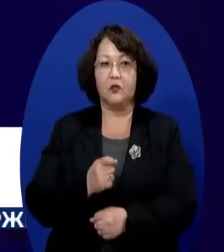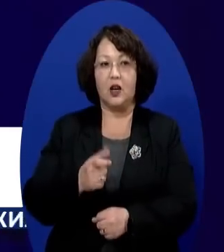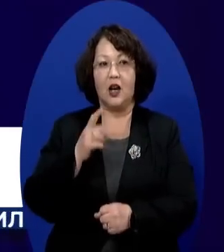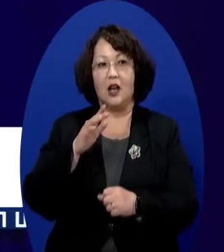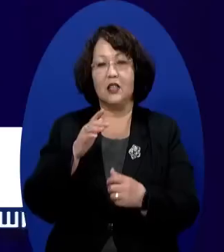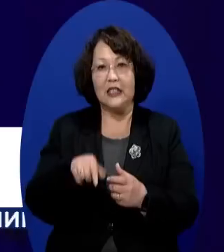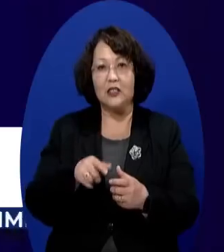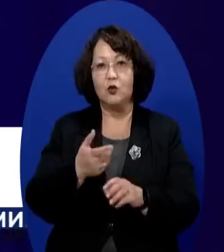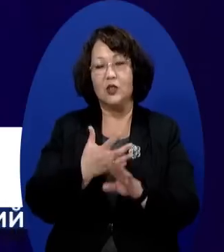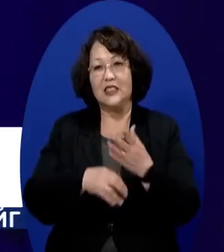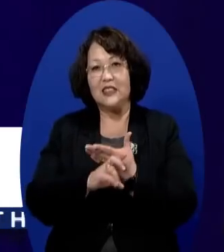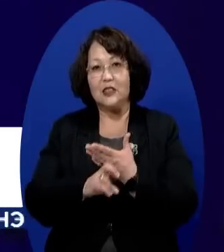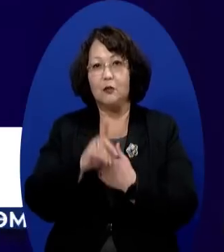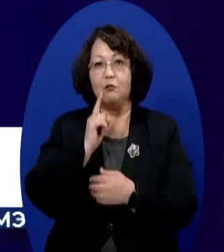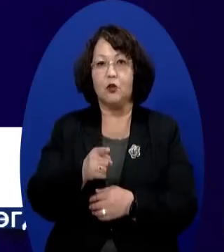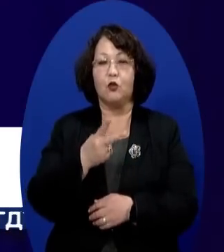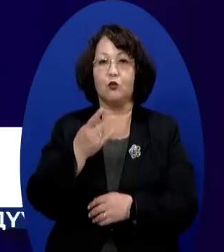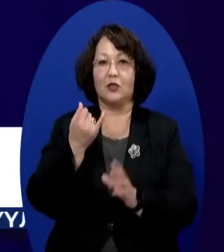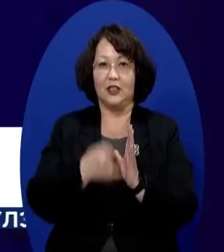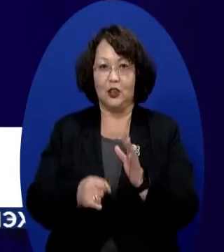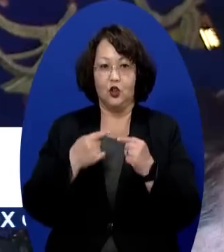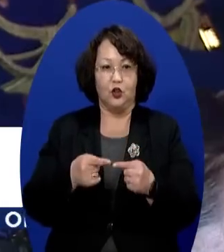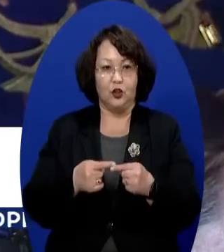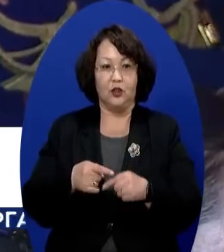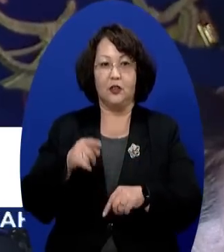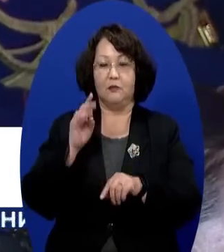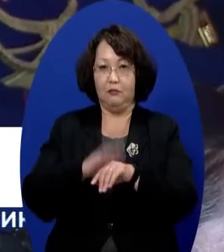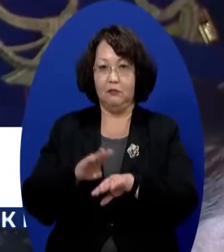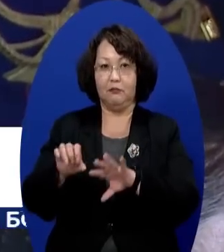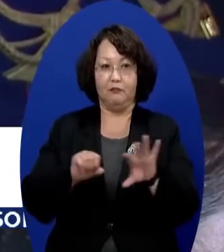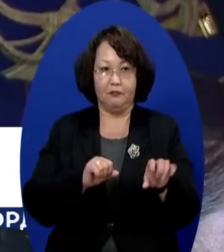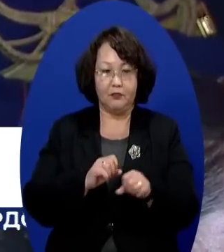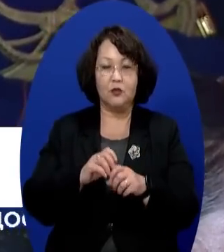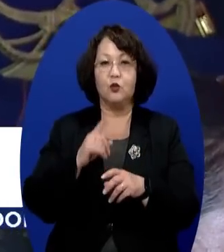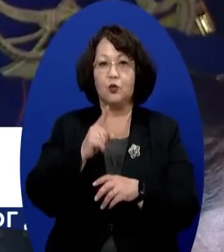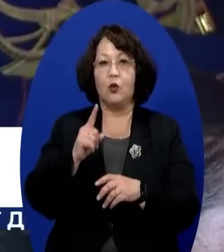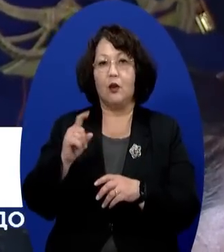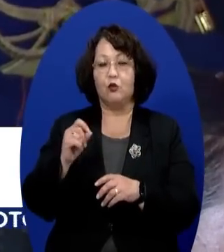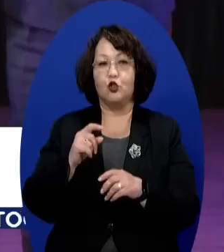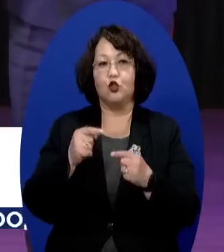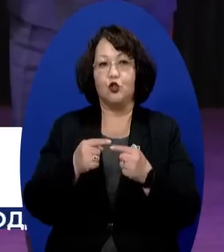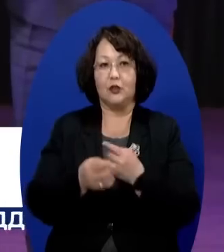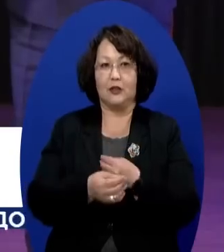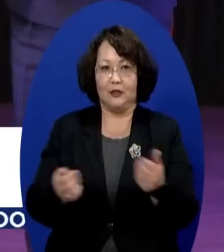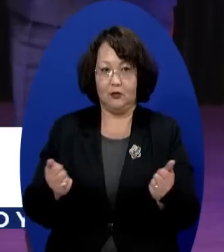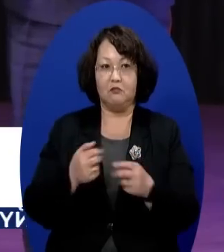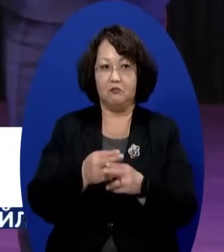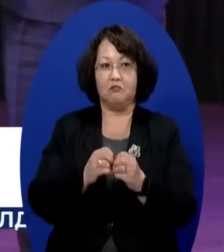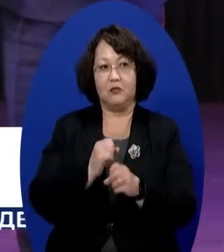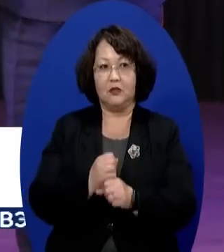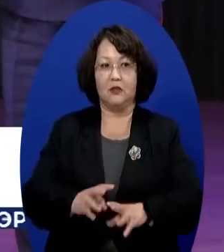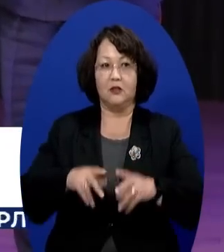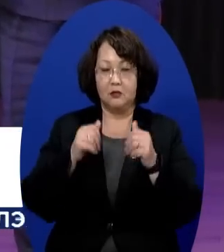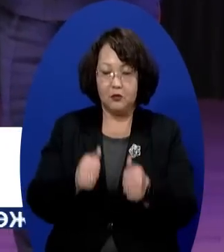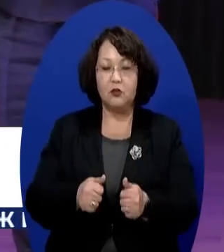зэргээс үрчлэн сэргийлэх 1260 гаруй зөрчлийг илрүүлснээс 110 орчим зөрчлийг арилгасан. Яг түүн шиг онцгой айлын